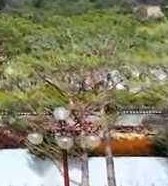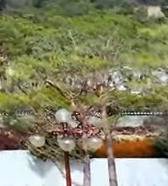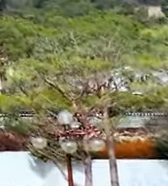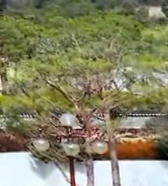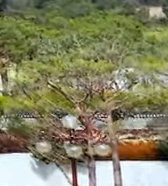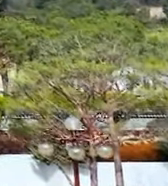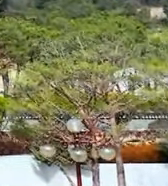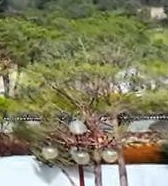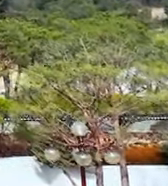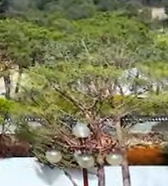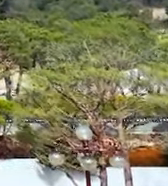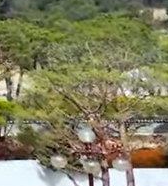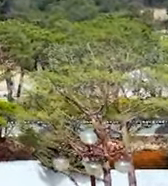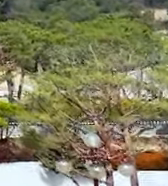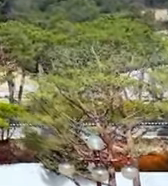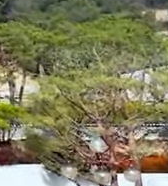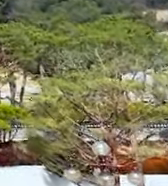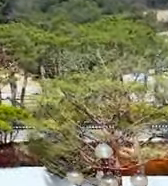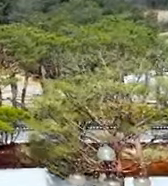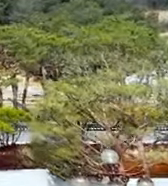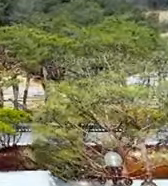광주입니다. 투표율 11.1%.